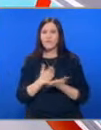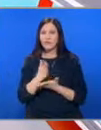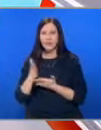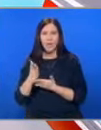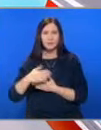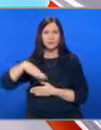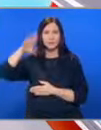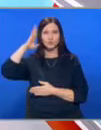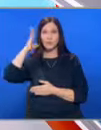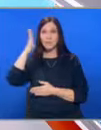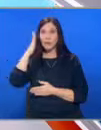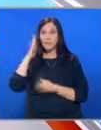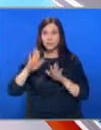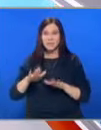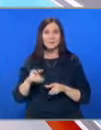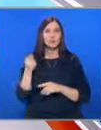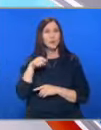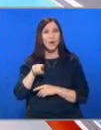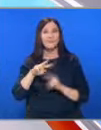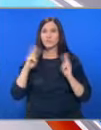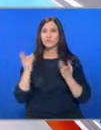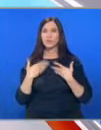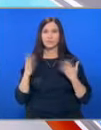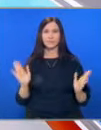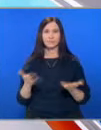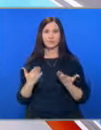служебен премиер остават тогава? Пусвата и у нас започва.